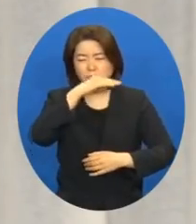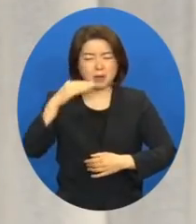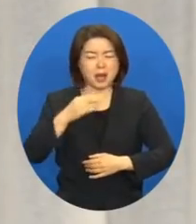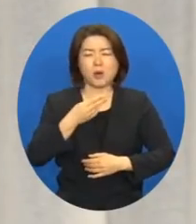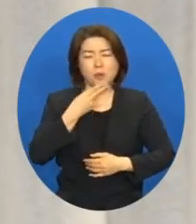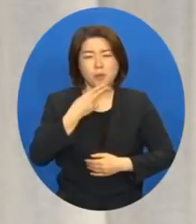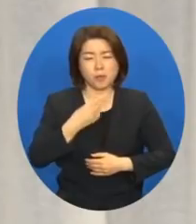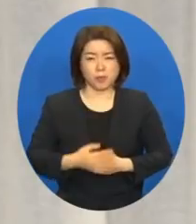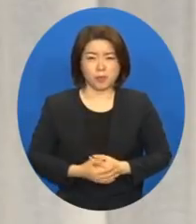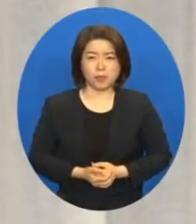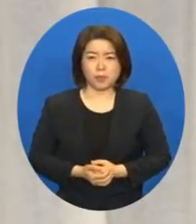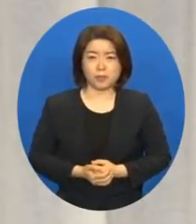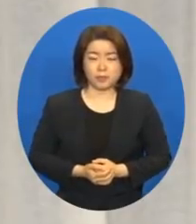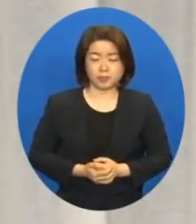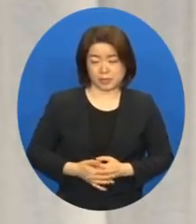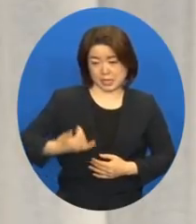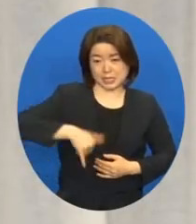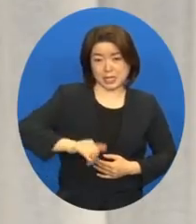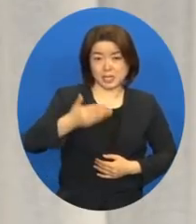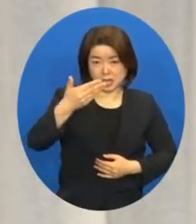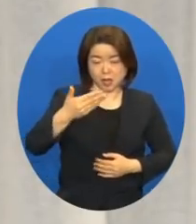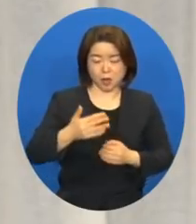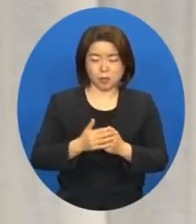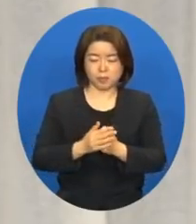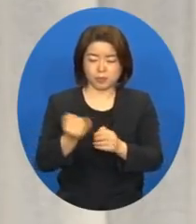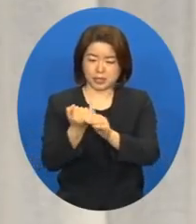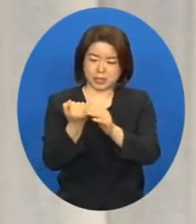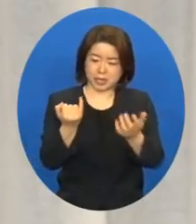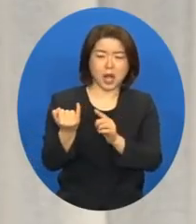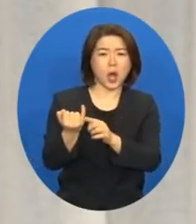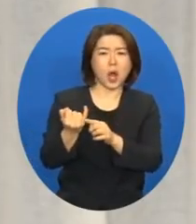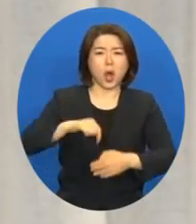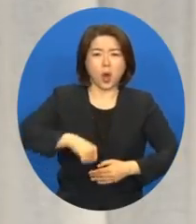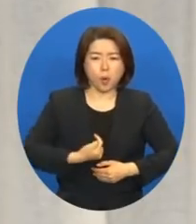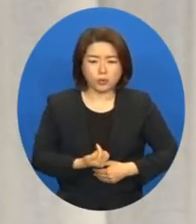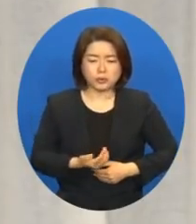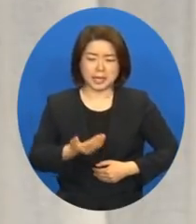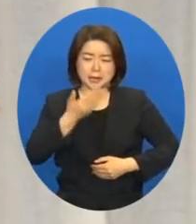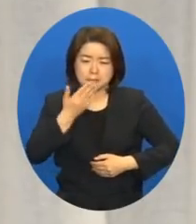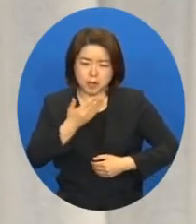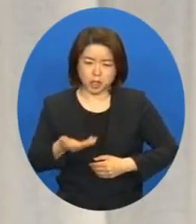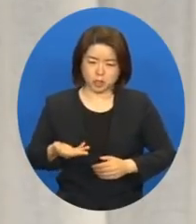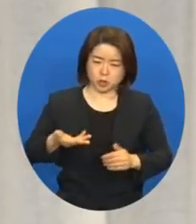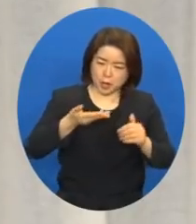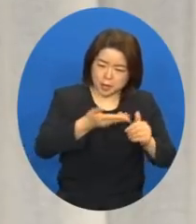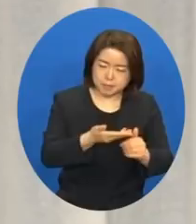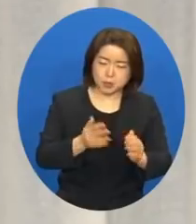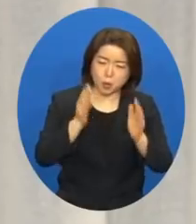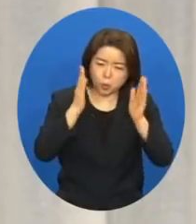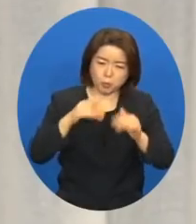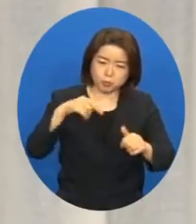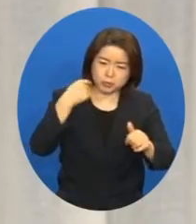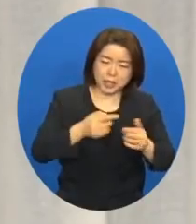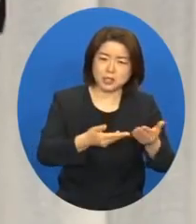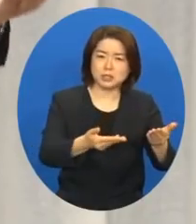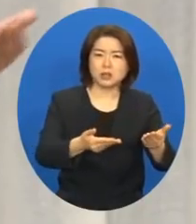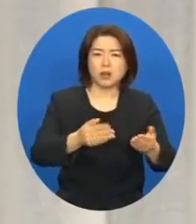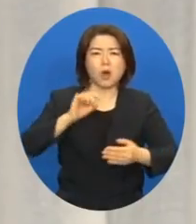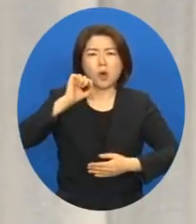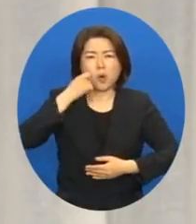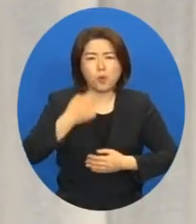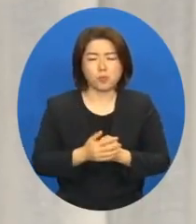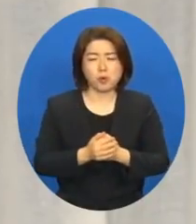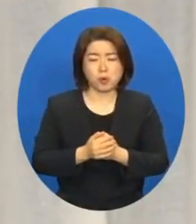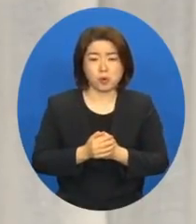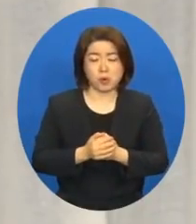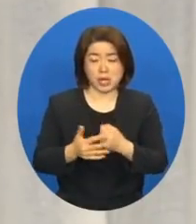않습니다. 아홉 남매를 과부가 혼자서 먹이고 입히고 공부시키는 거 불가능했어요. 아이들을 다른